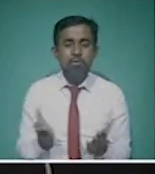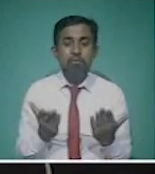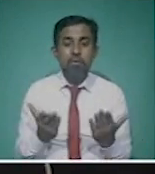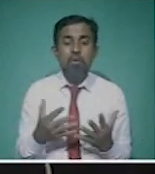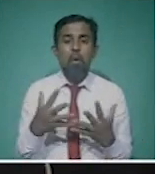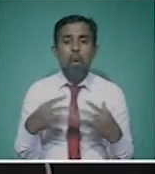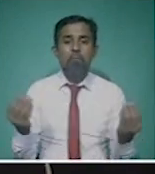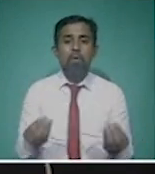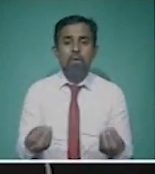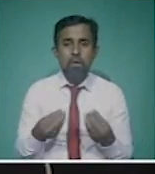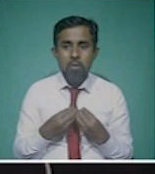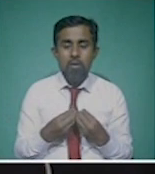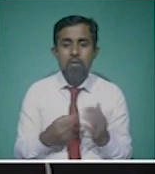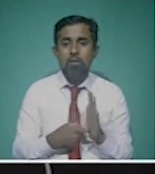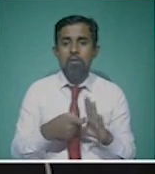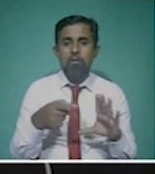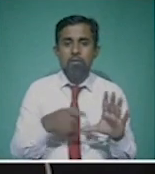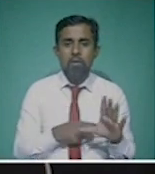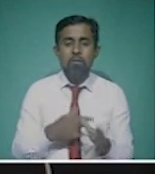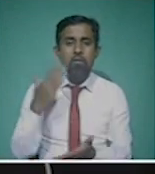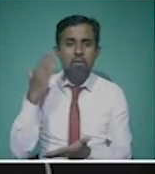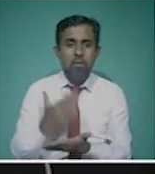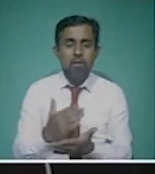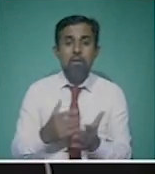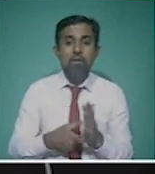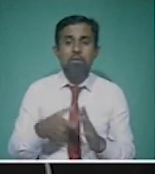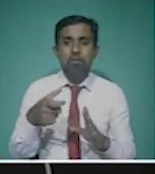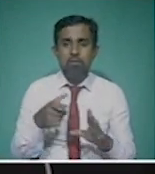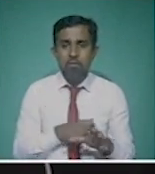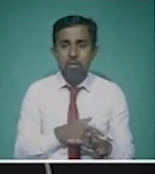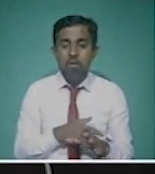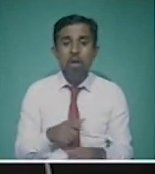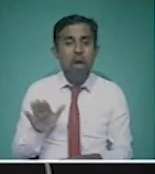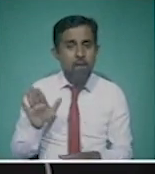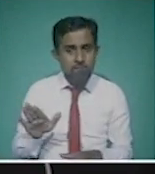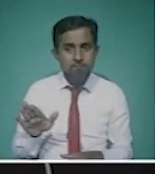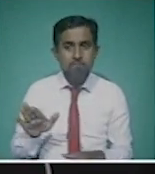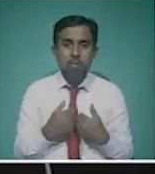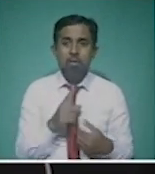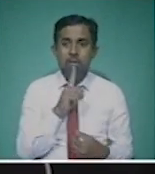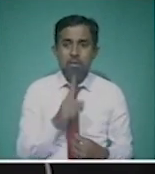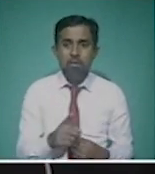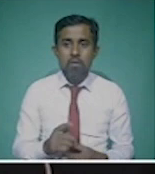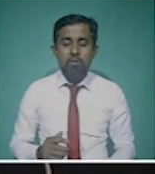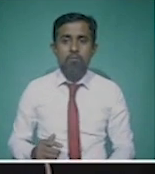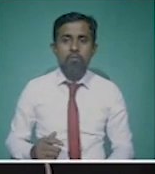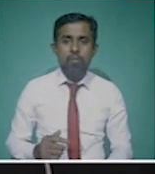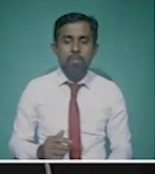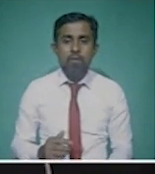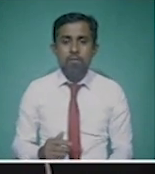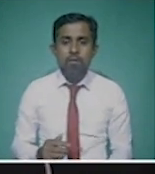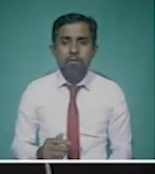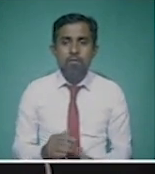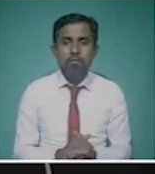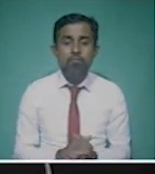Kurepadakana, Muichil, Nuduka Padavadahan and Unarkarin. And the Adipadile, Kuripaha, Vadakalak in the